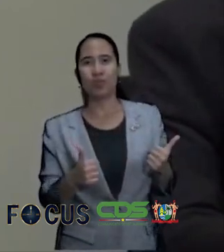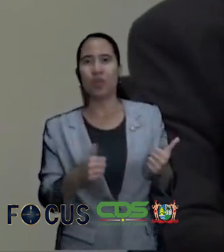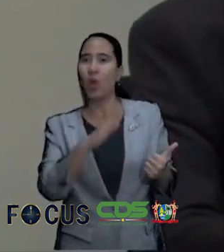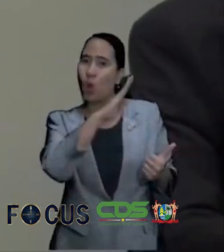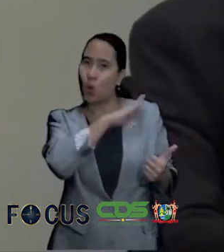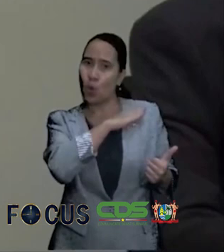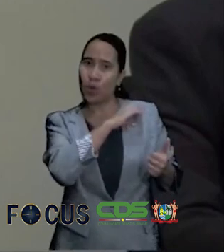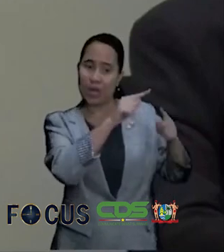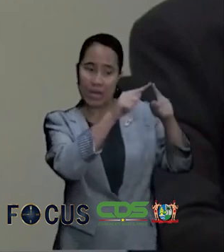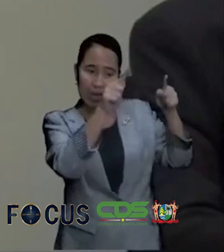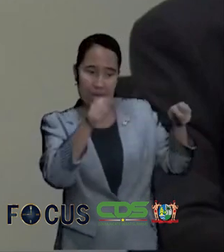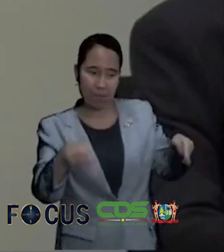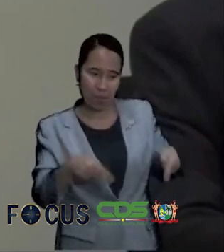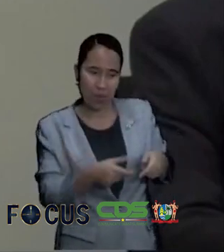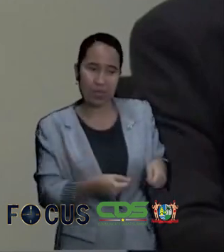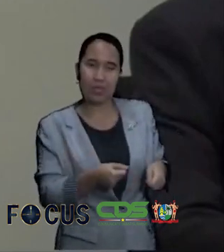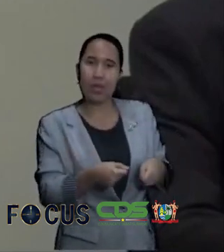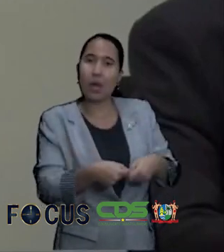rapport gepresenteerd.